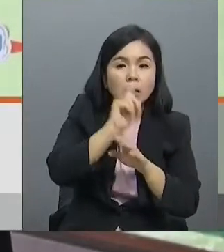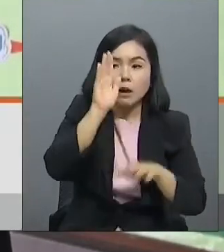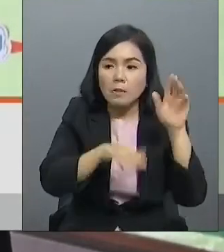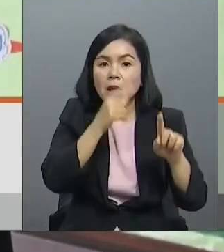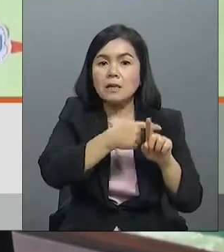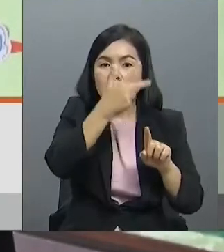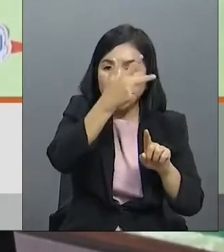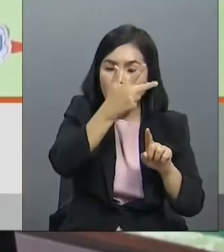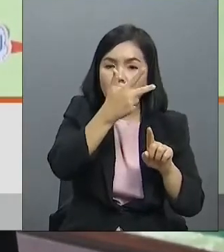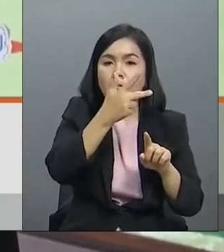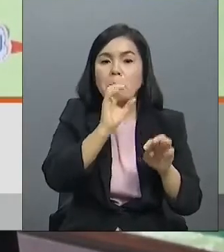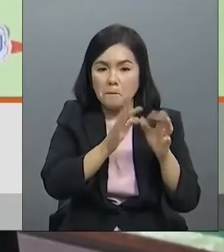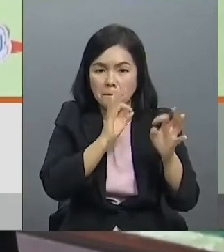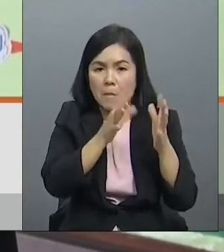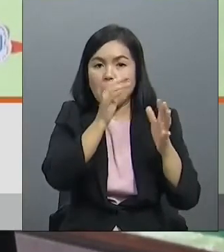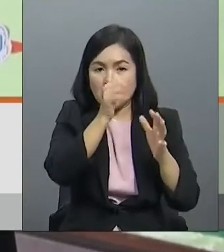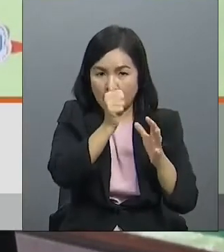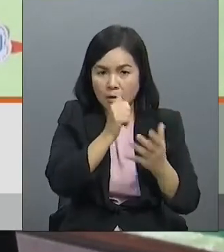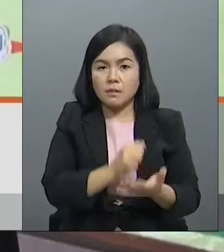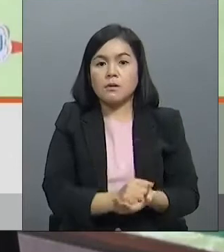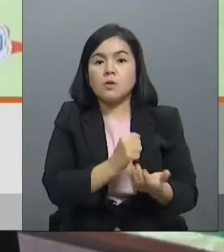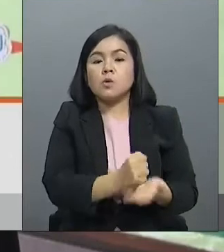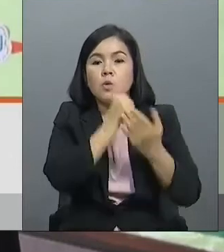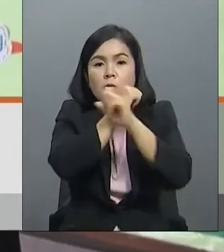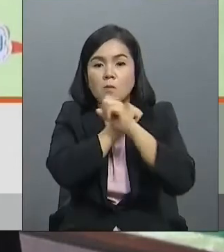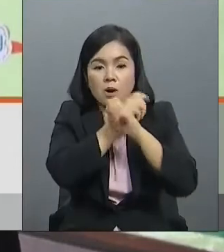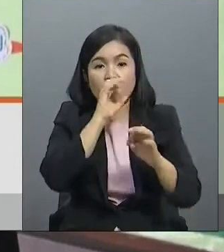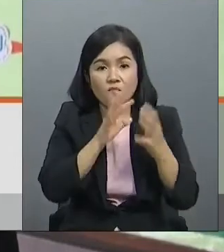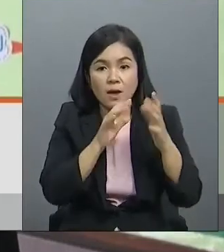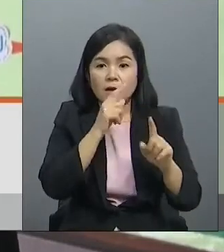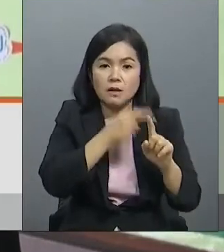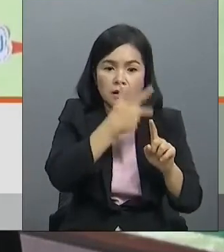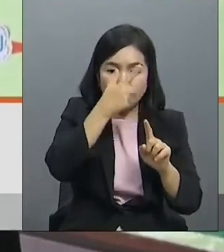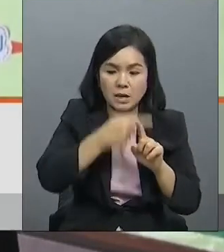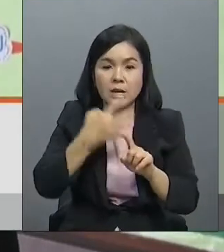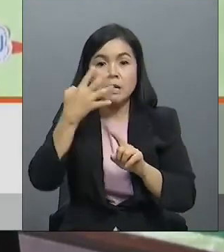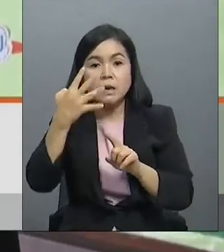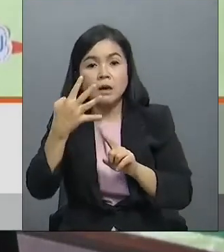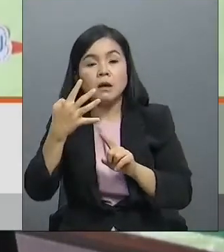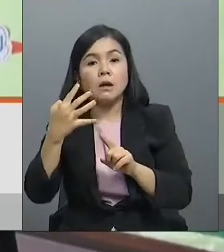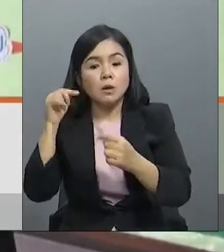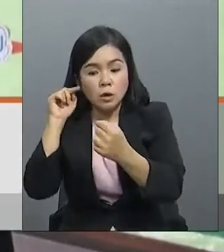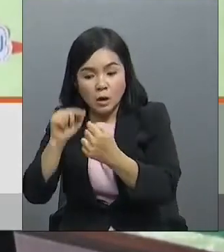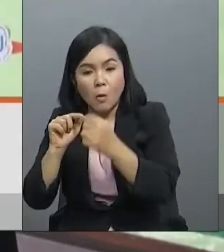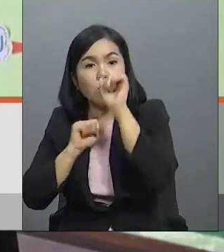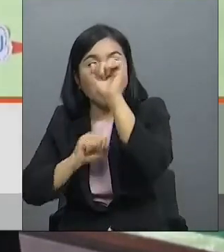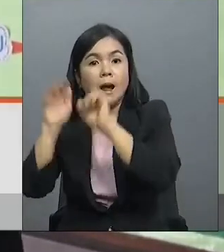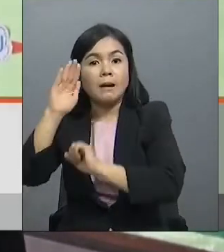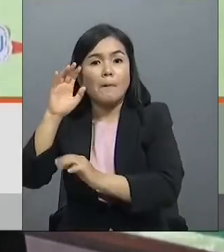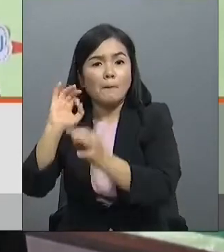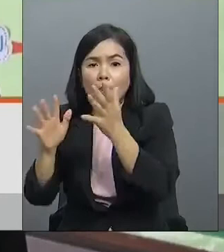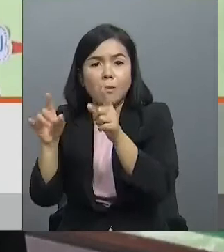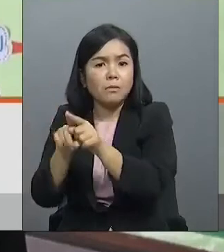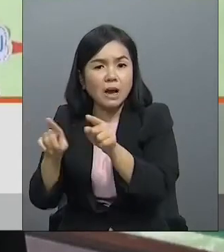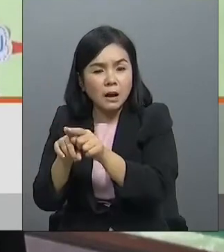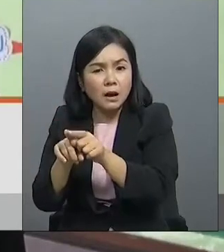ะครับซึ่งมีนาคมหรือเมษายนอย่างนี้นะครับซึ่งก็เข้าในช่วงของการประกาศห้ามเผาแล้วนะครับก็ไม่รู้ว่าจะทำ